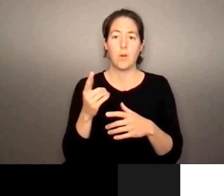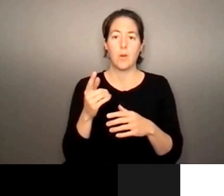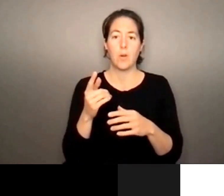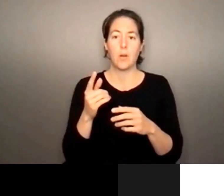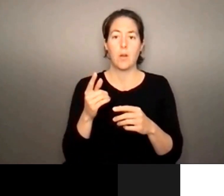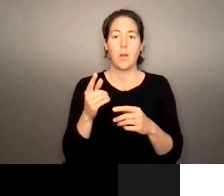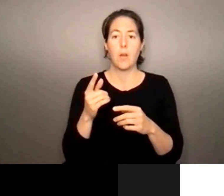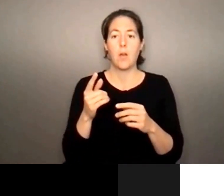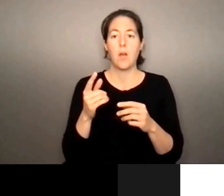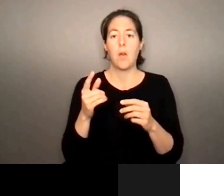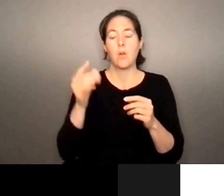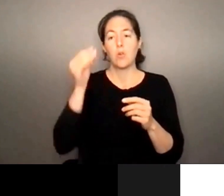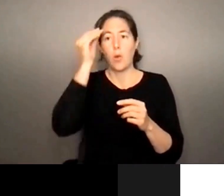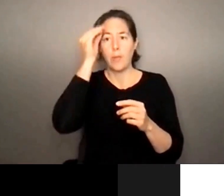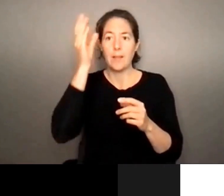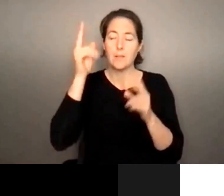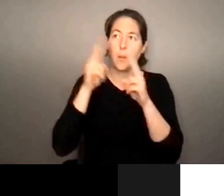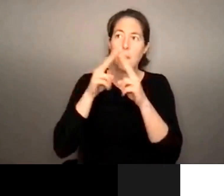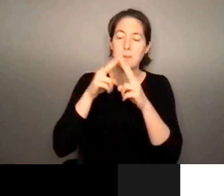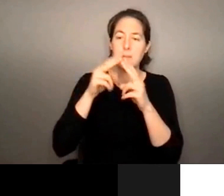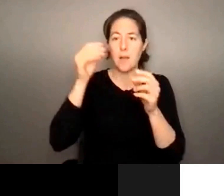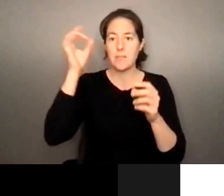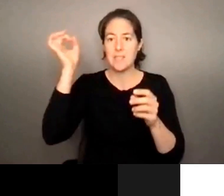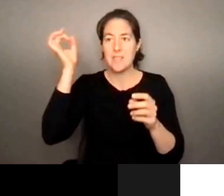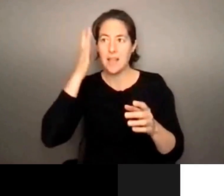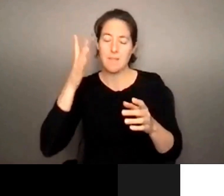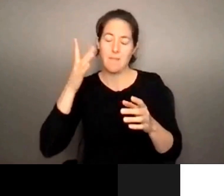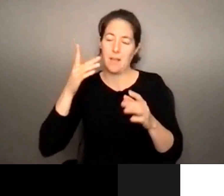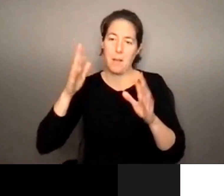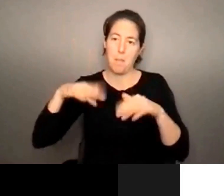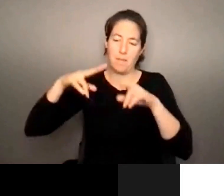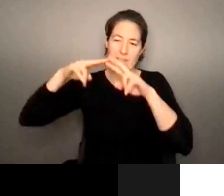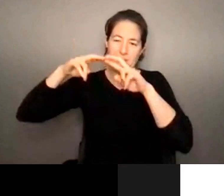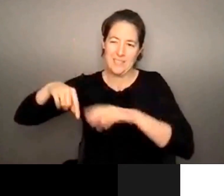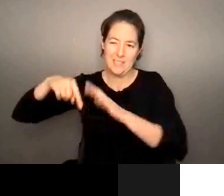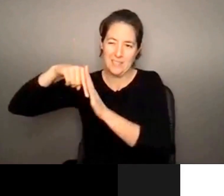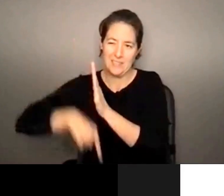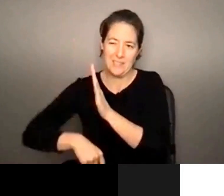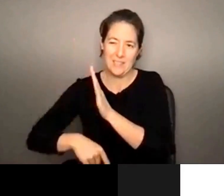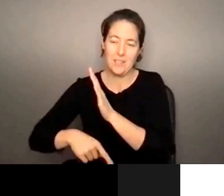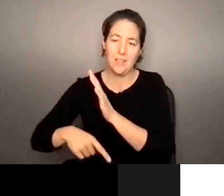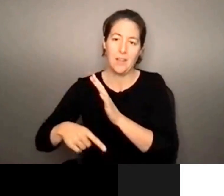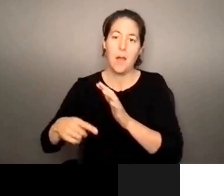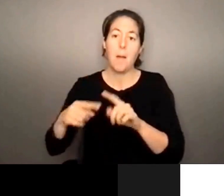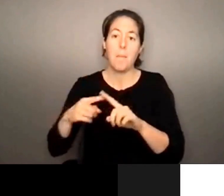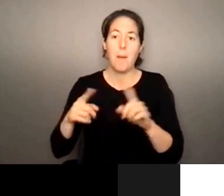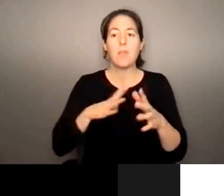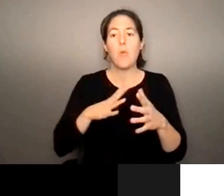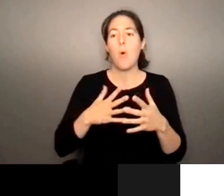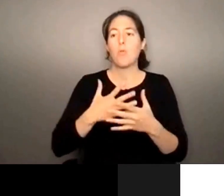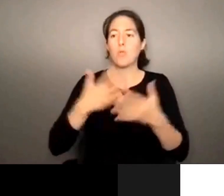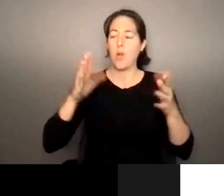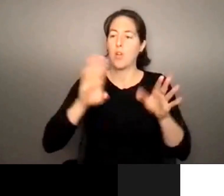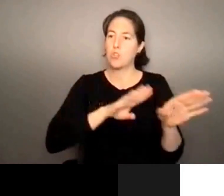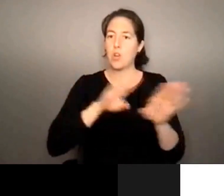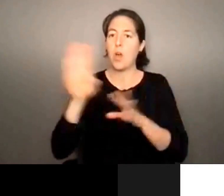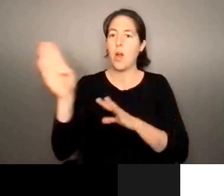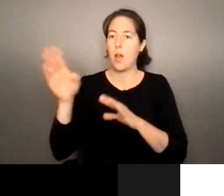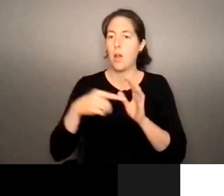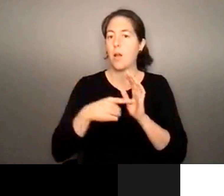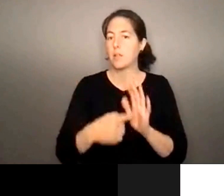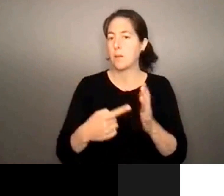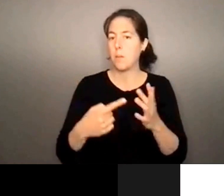qui demande à être encore perfectionnée. Si vous voulez, on a des grands classiques ou des grandes lignes où les